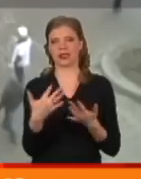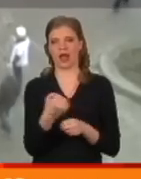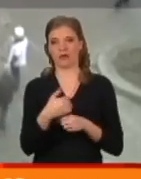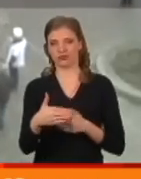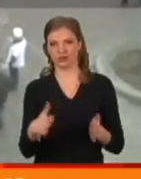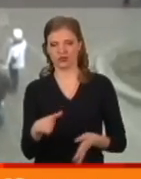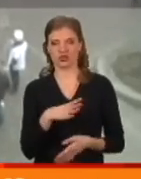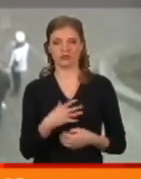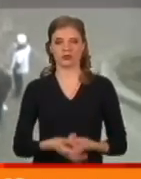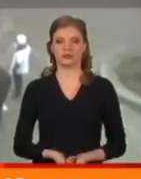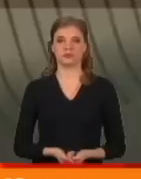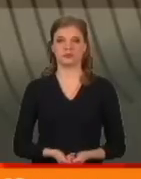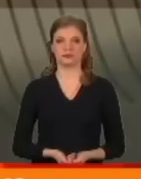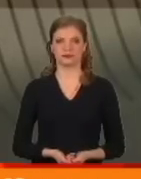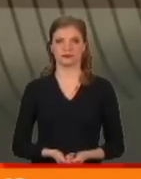собой.